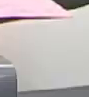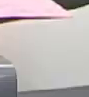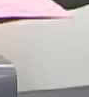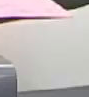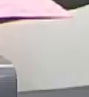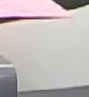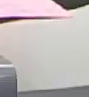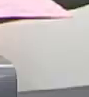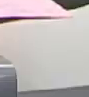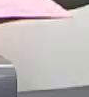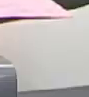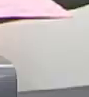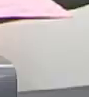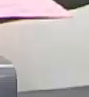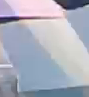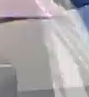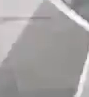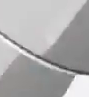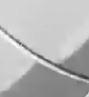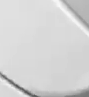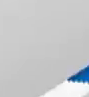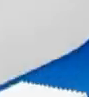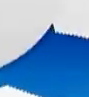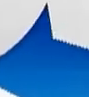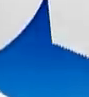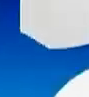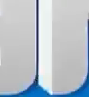utama malam ini.